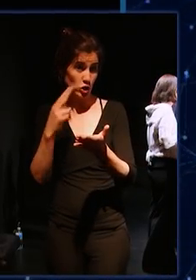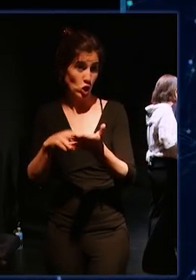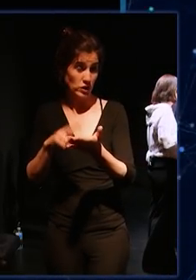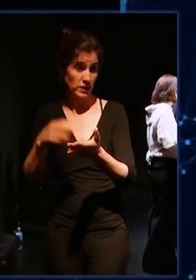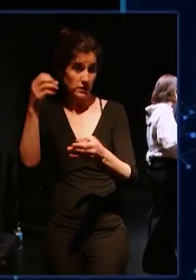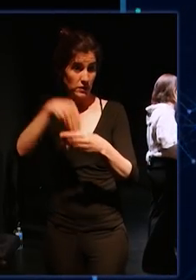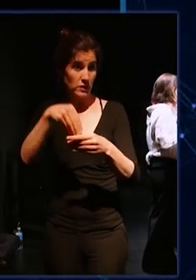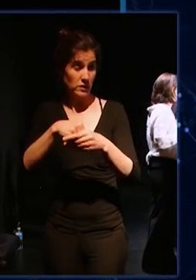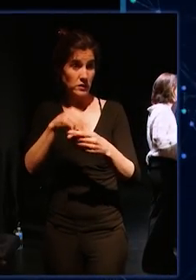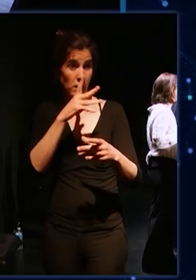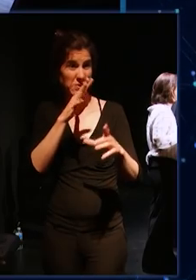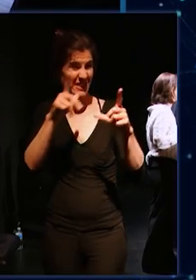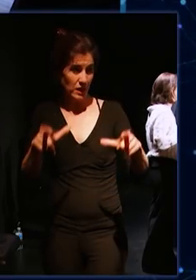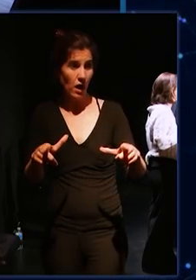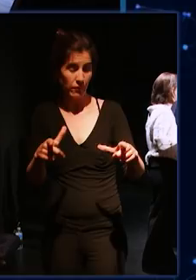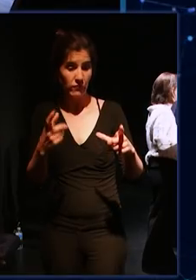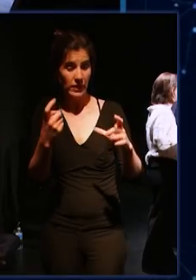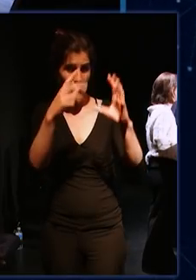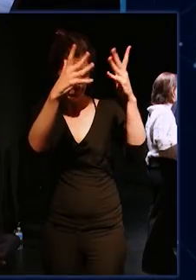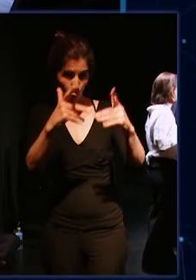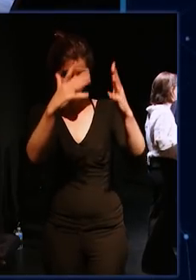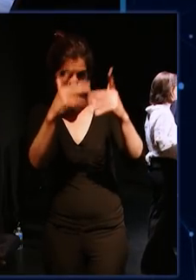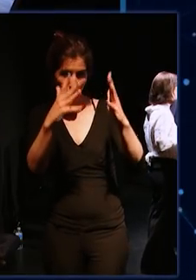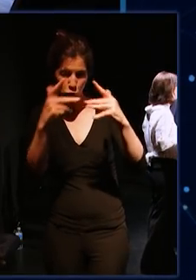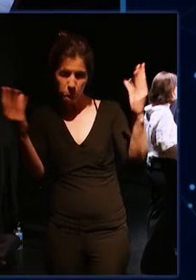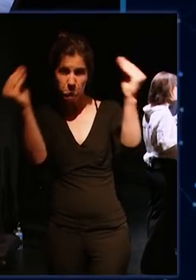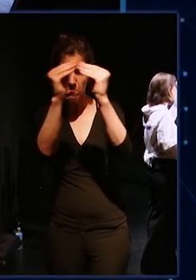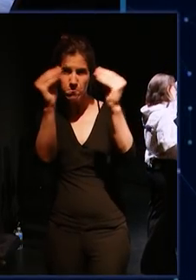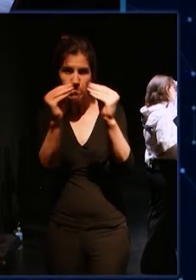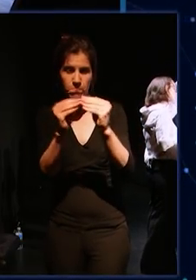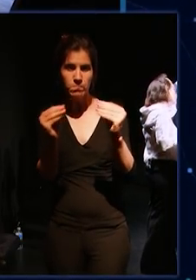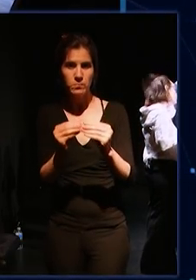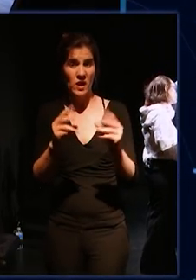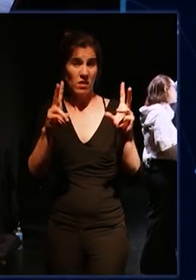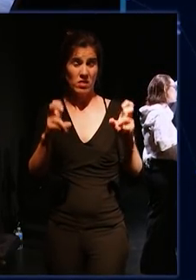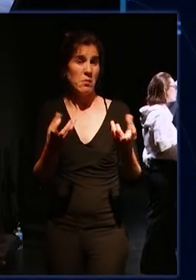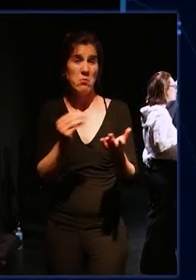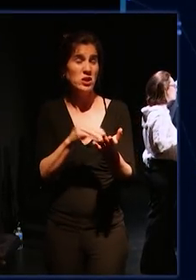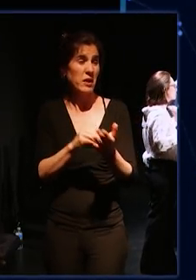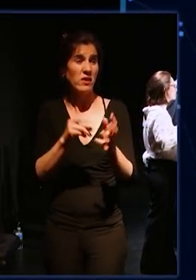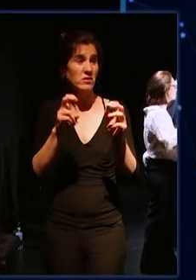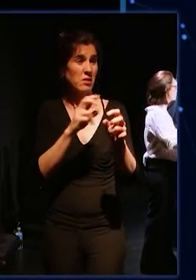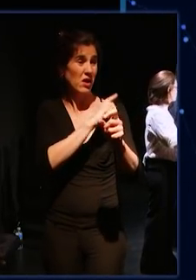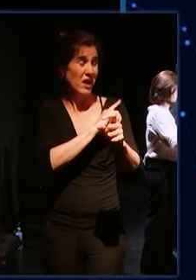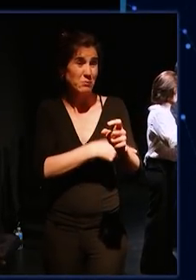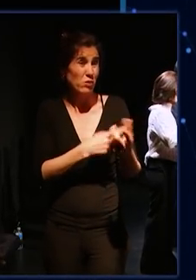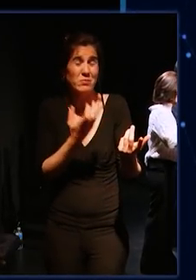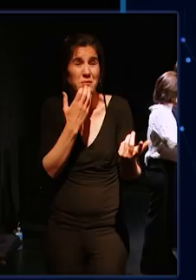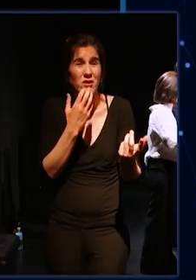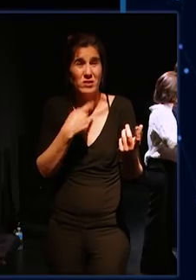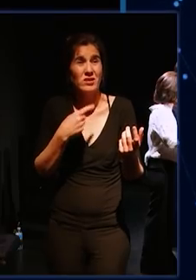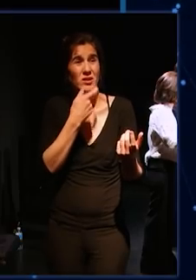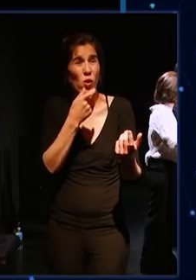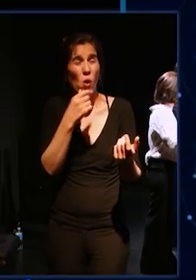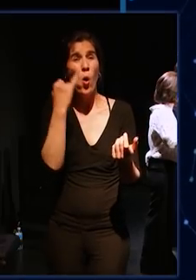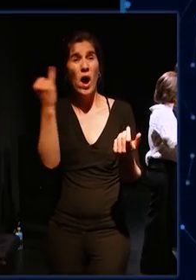quadrar els números. Les qüestions són, moltes vegades són de números. Amb esport voldríem fer moltes coses i molt esportius,